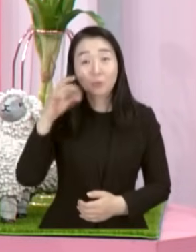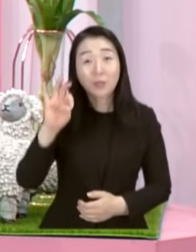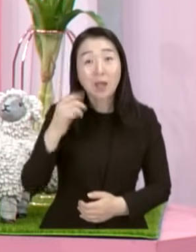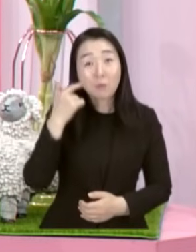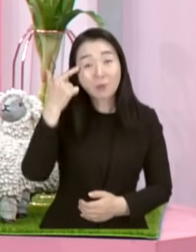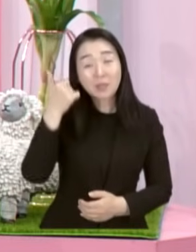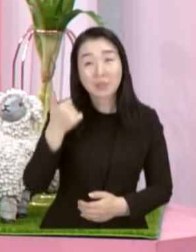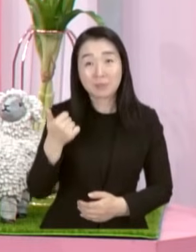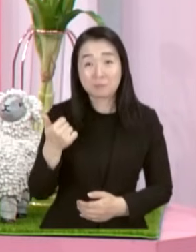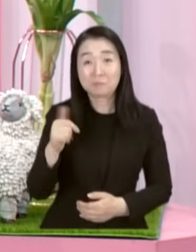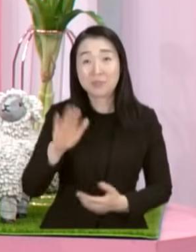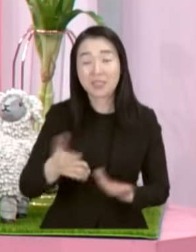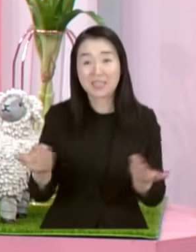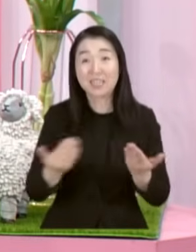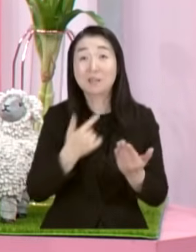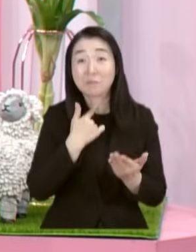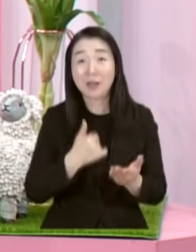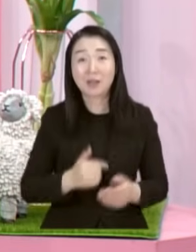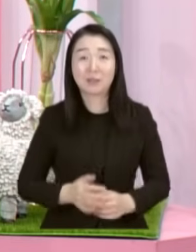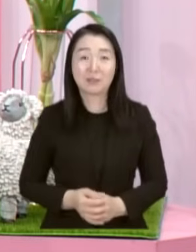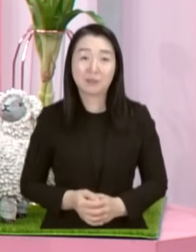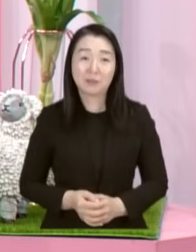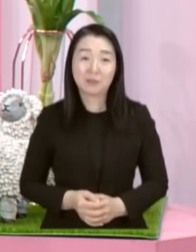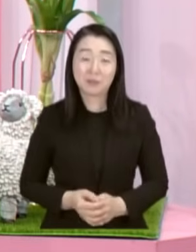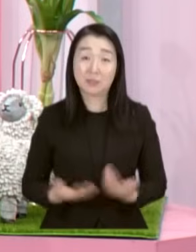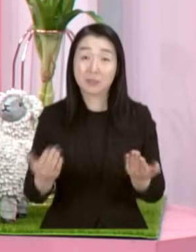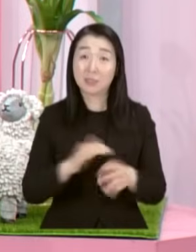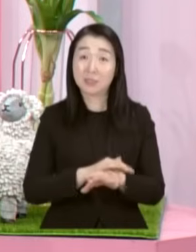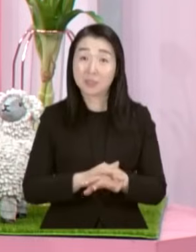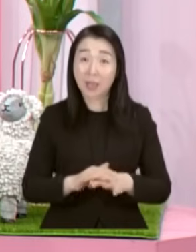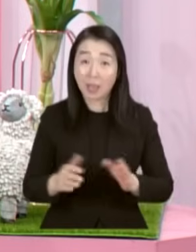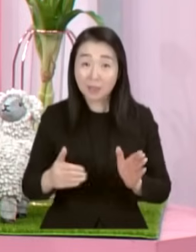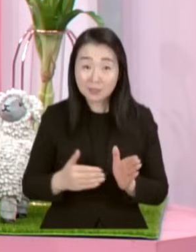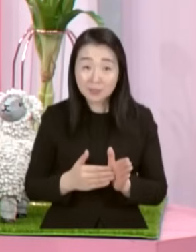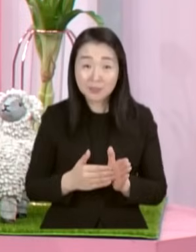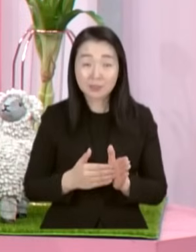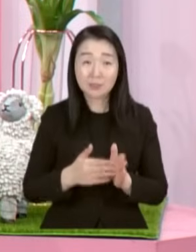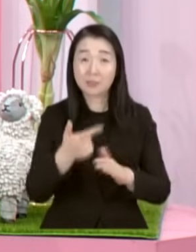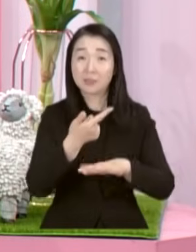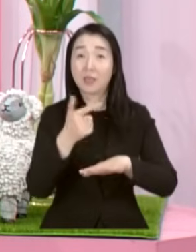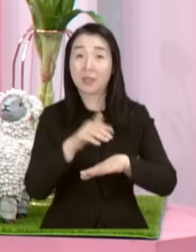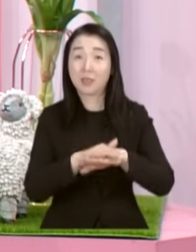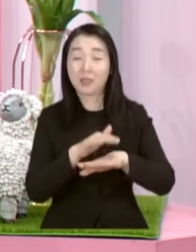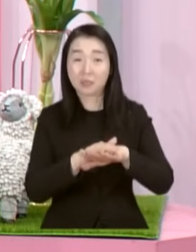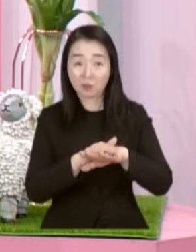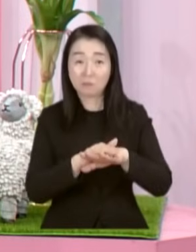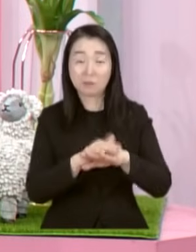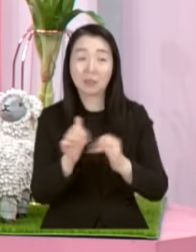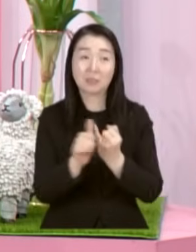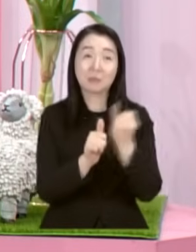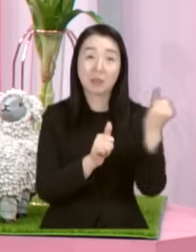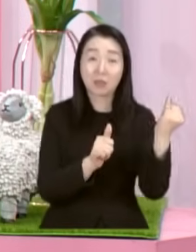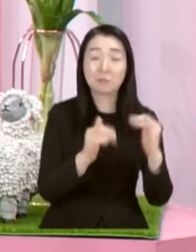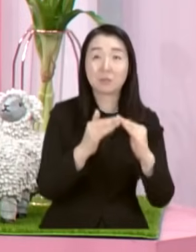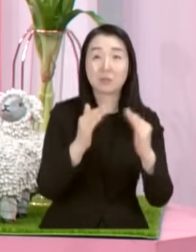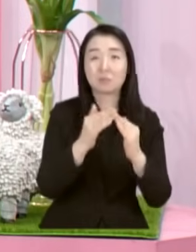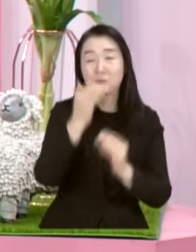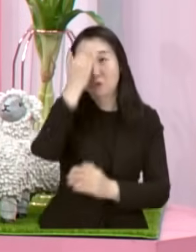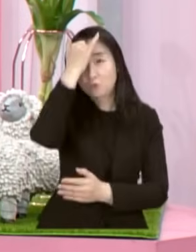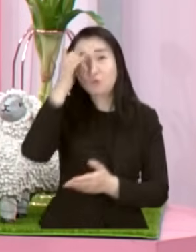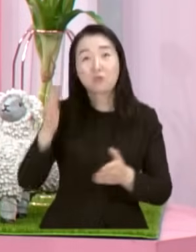밑에서 일을 했어요. 예, 예. 그리고는 그 거기를 마치고 대전에 집사람 처갓집이 충청도라